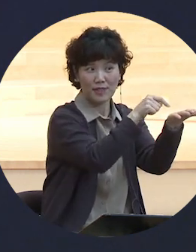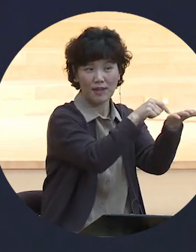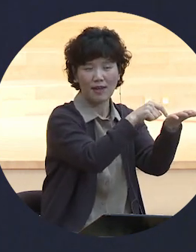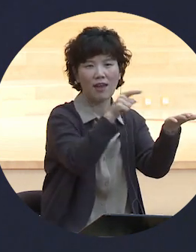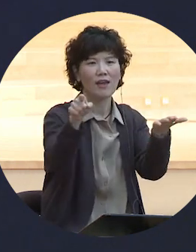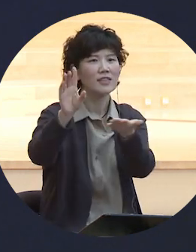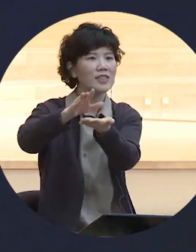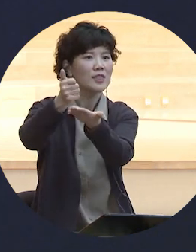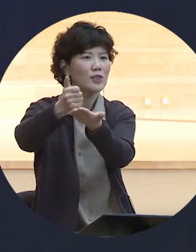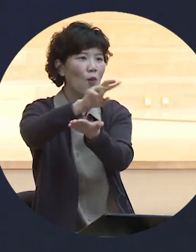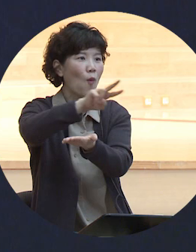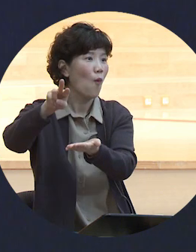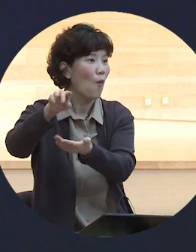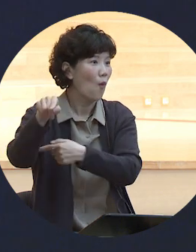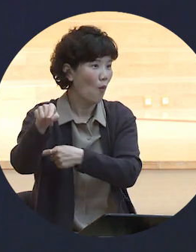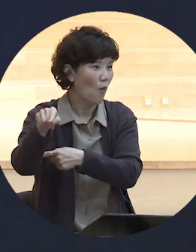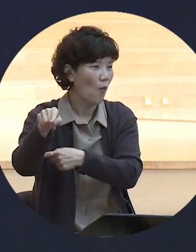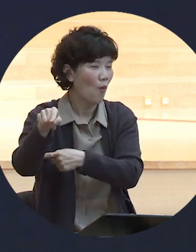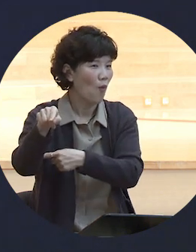그리스도가 된다,